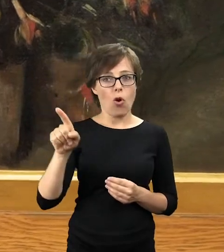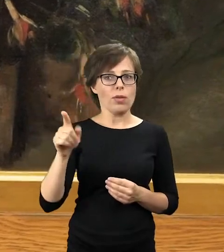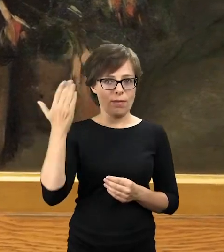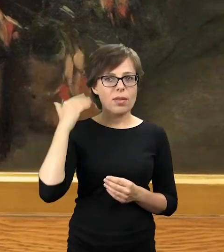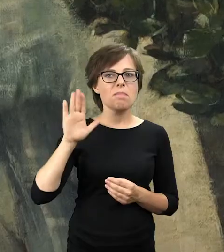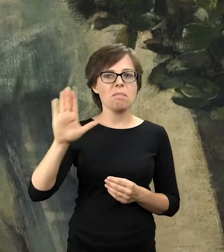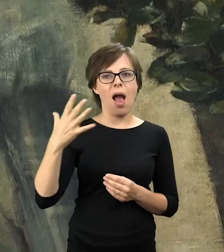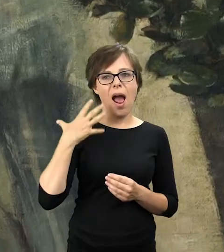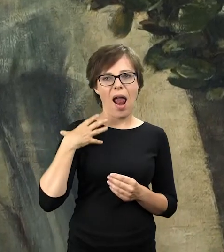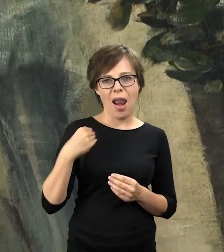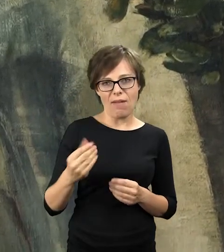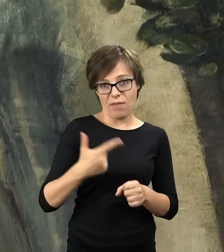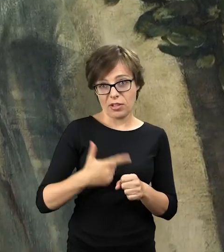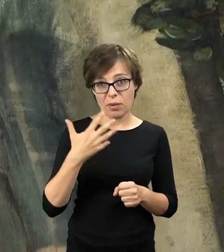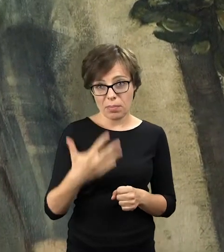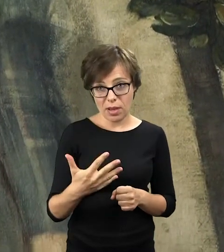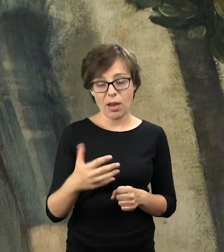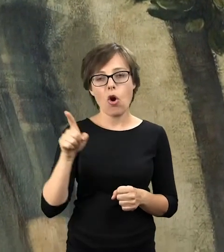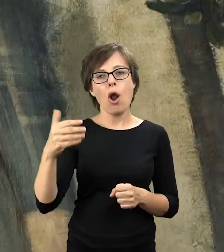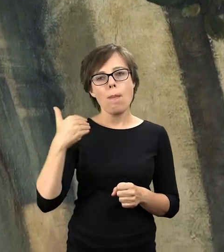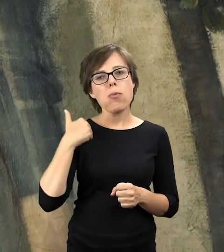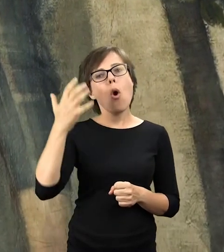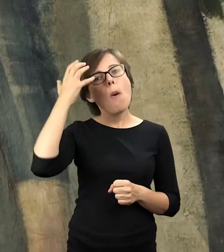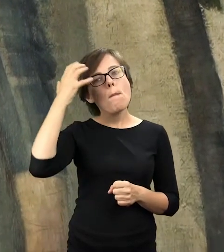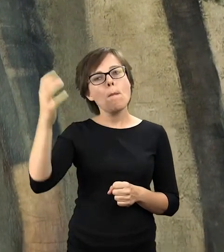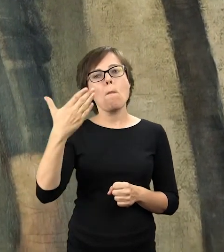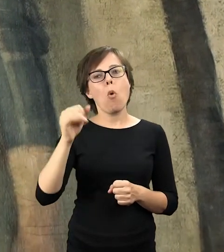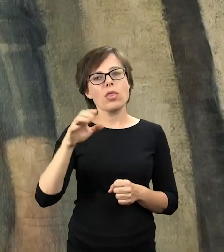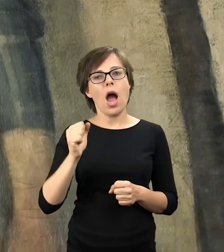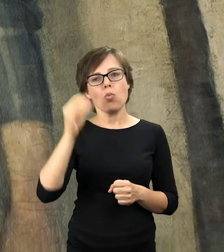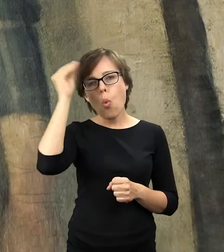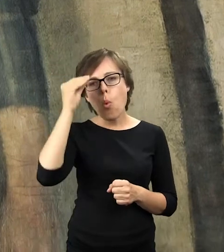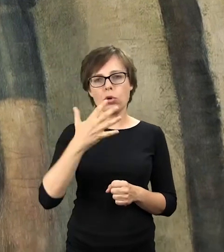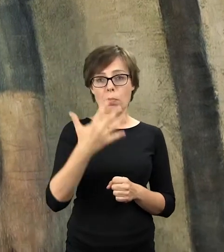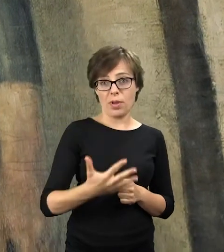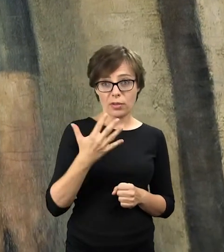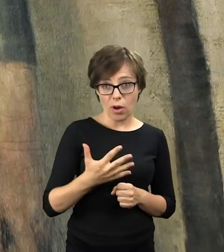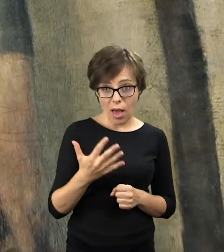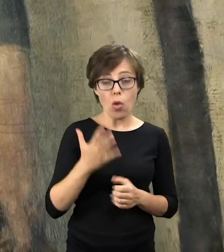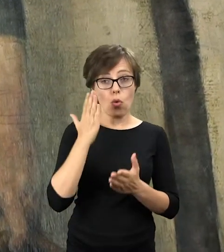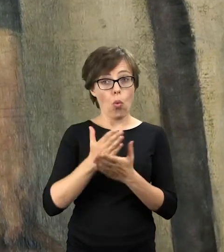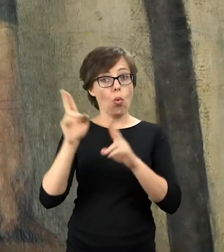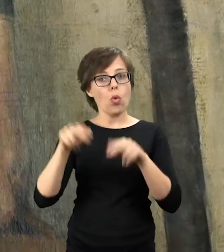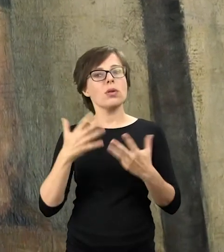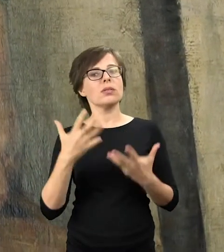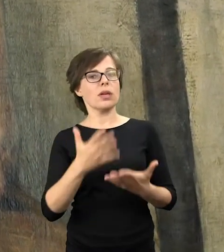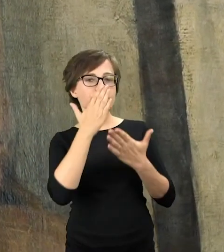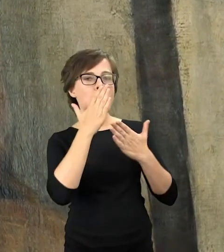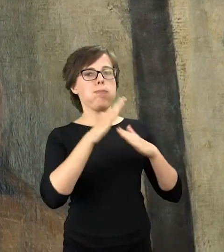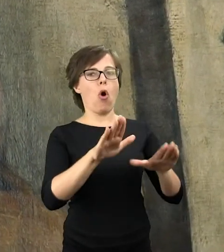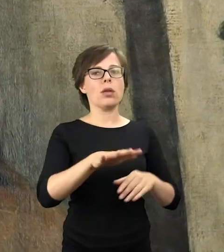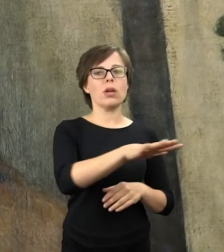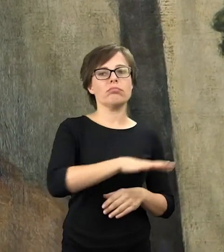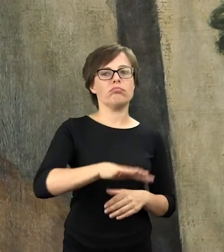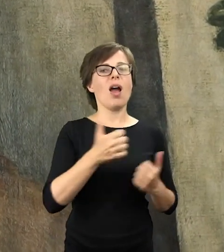wtedy malarka po 5 latach edukacji w Monachium chciała zaistnieć na świadomości krakowskiej